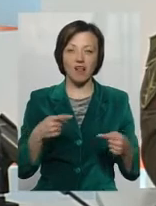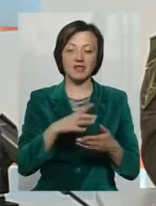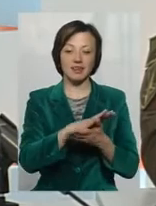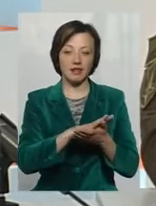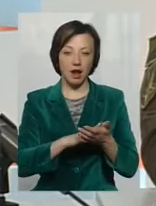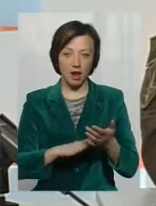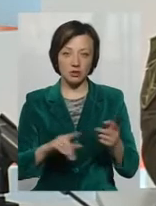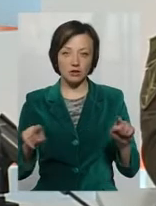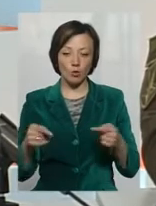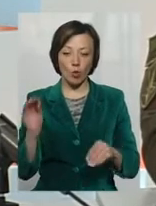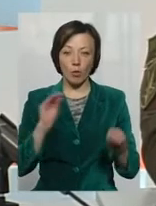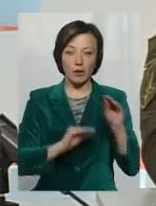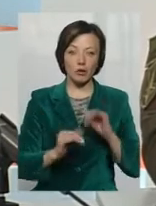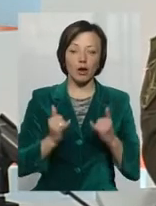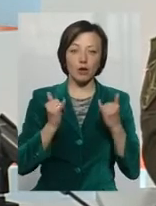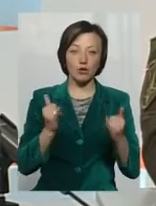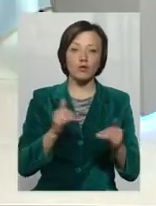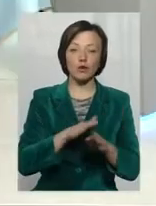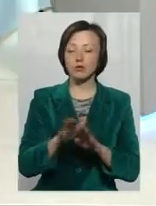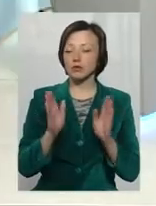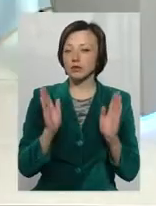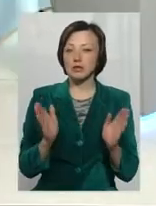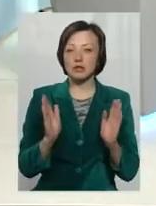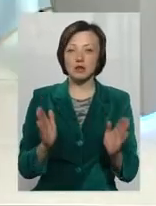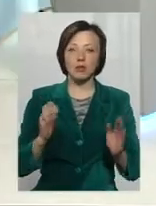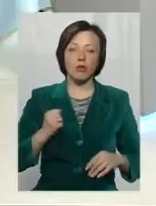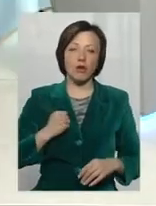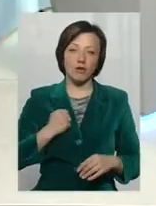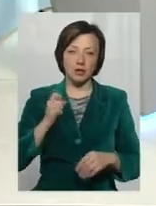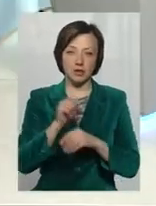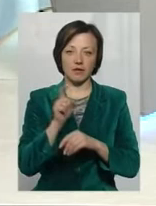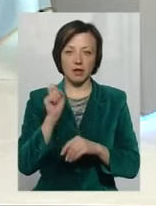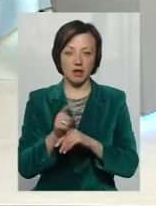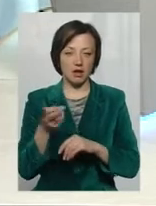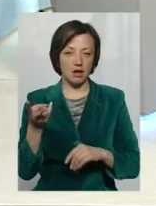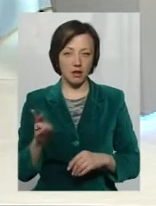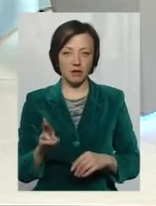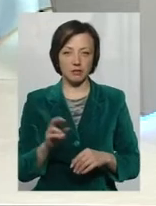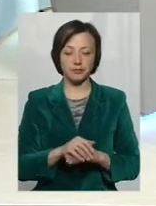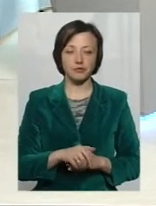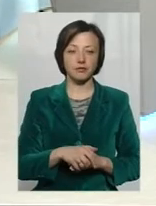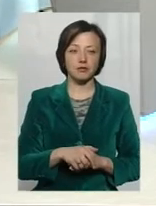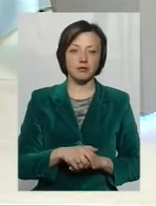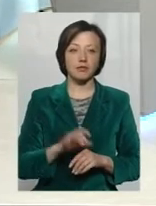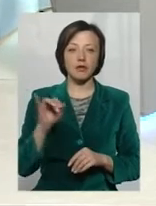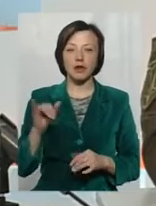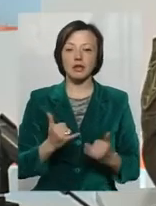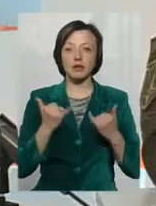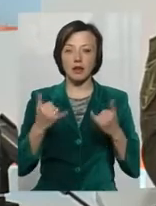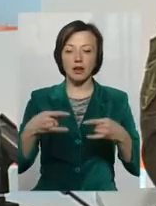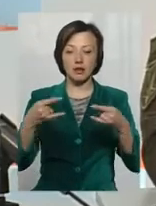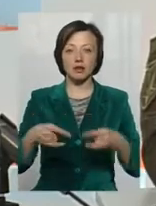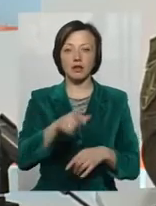далі комплектуємося для того, щоб виконувати суто бойові завдання. Суто бойові завдання, зазначу. І для телеглядачів